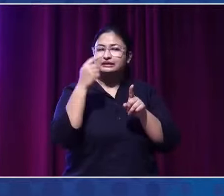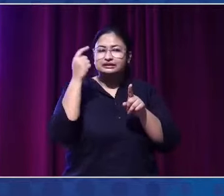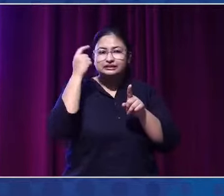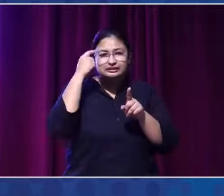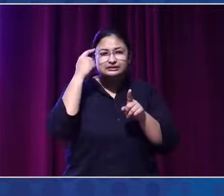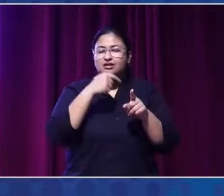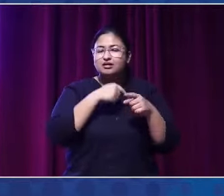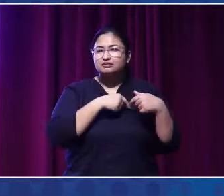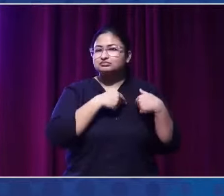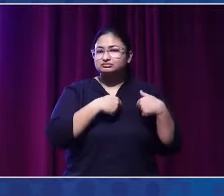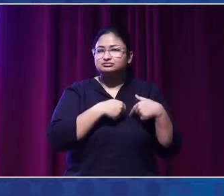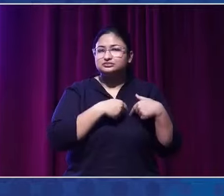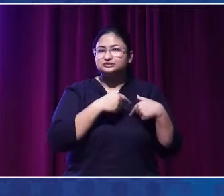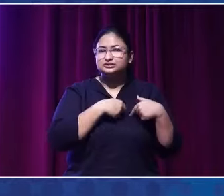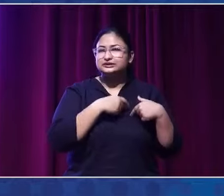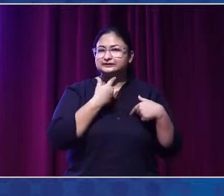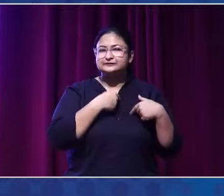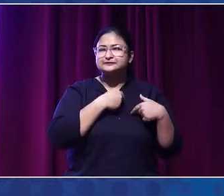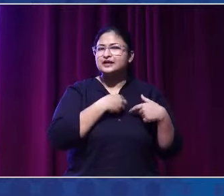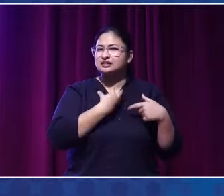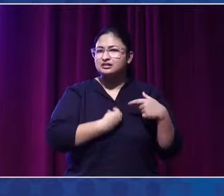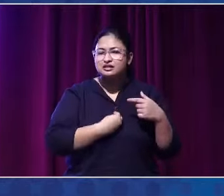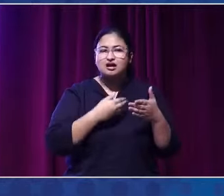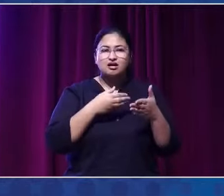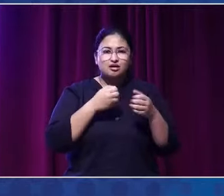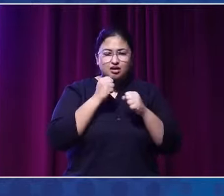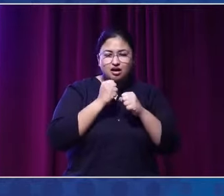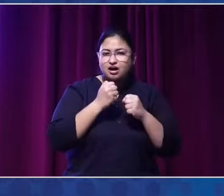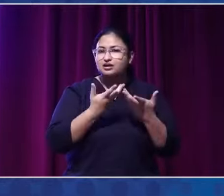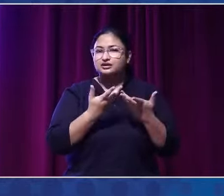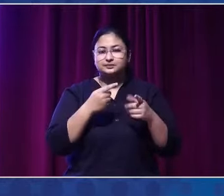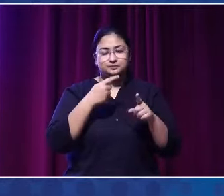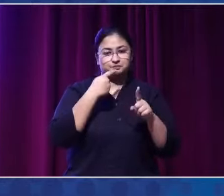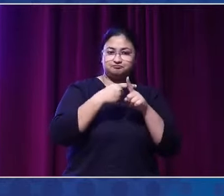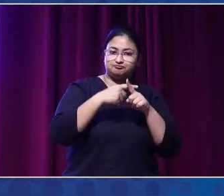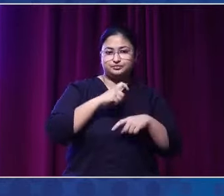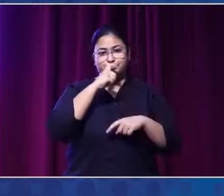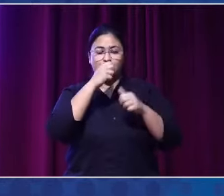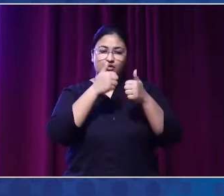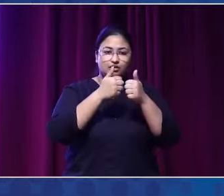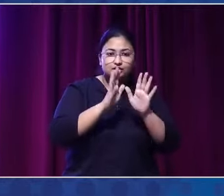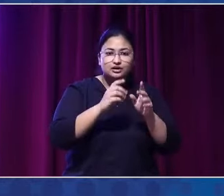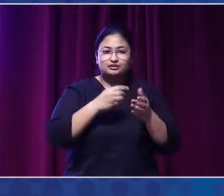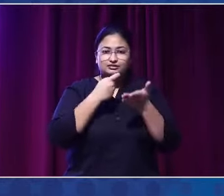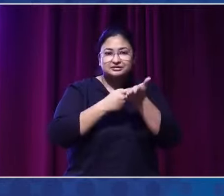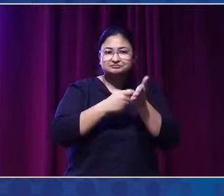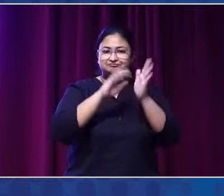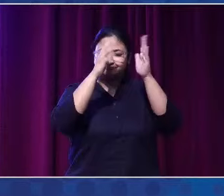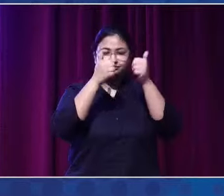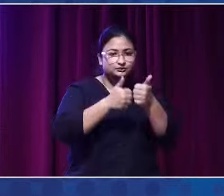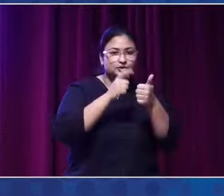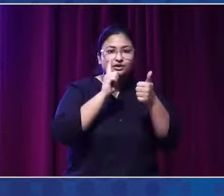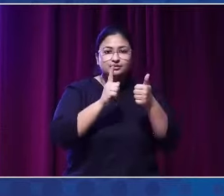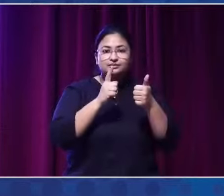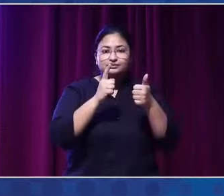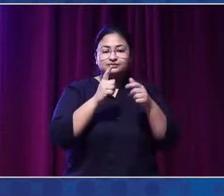दिल को कितनी कठिनाई होती होगी। तारीफ तो अलग बात है, लेकिन हम इनकी तारीफ करना चाहते हैं, इनको ग्रेटिट्यूड देना